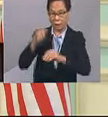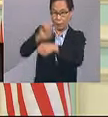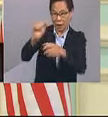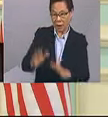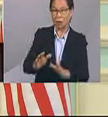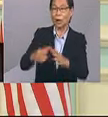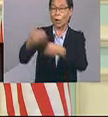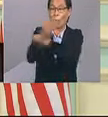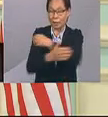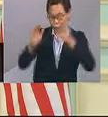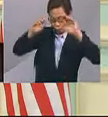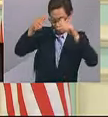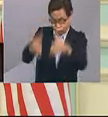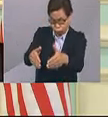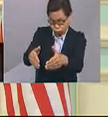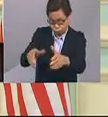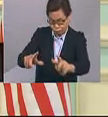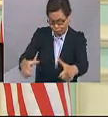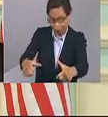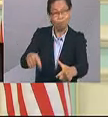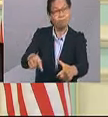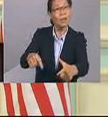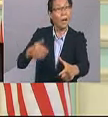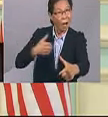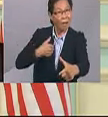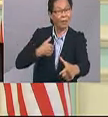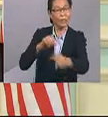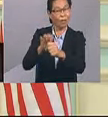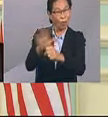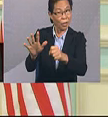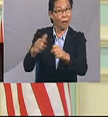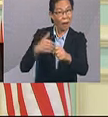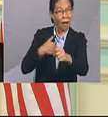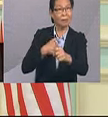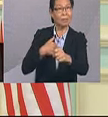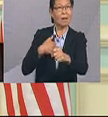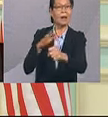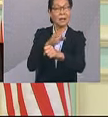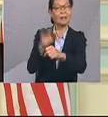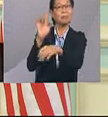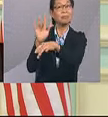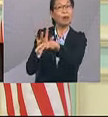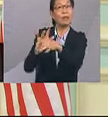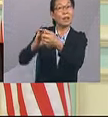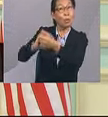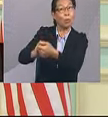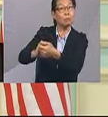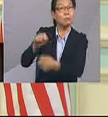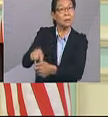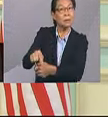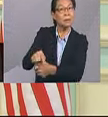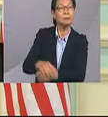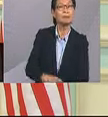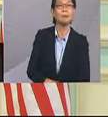kepada pekerja warga asing yang ada COVID positif dan konteks, ataupun yang ada